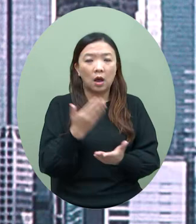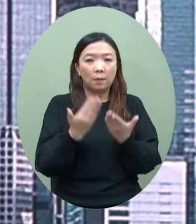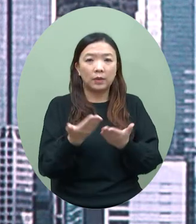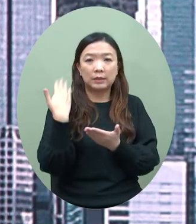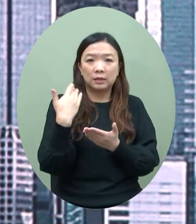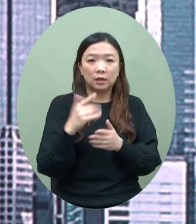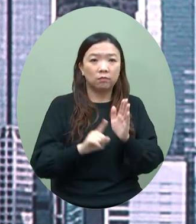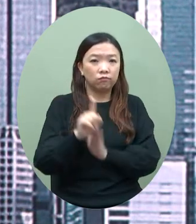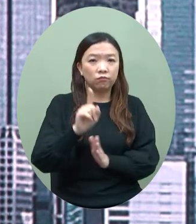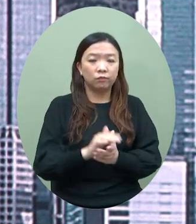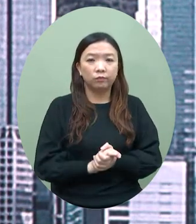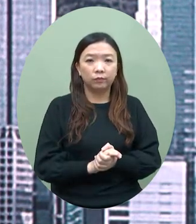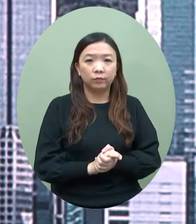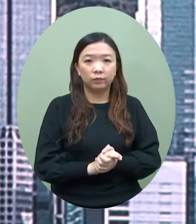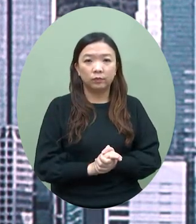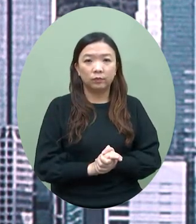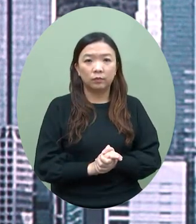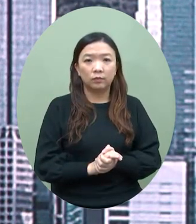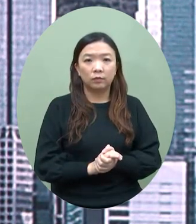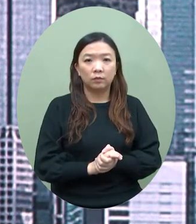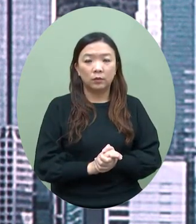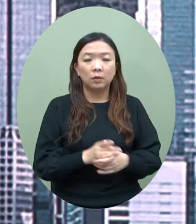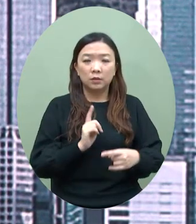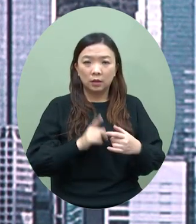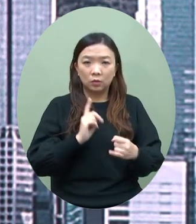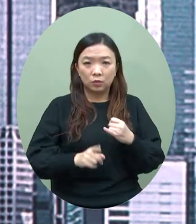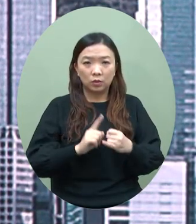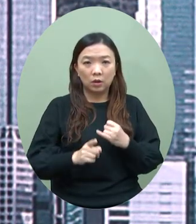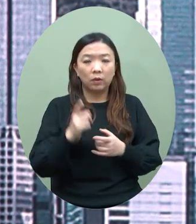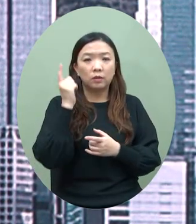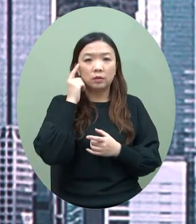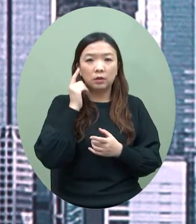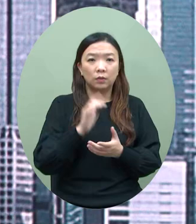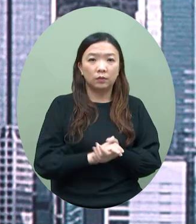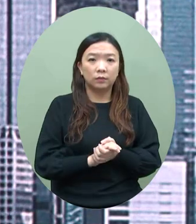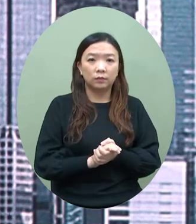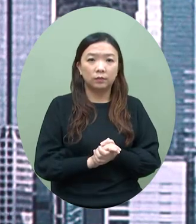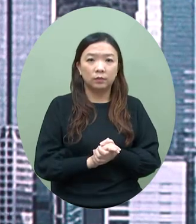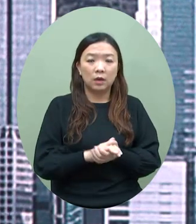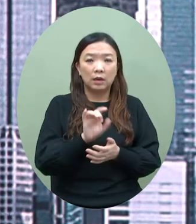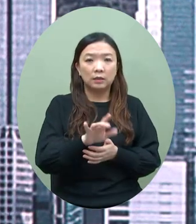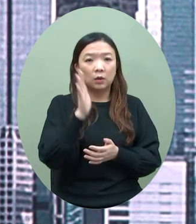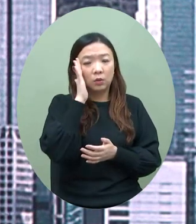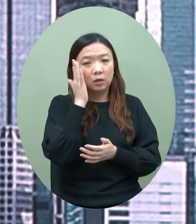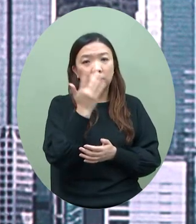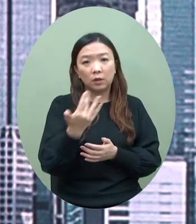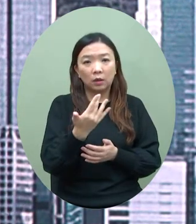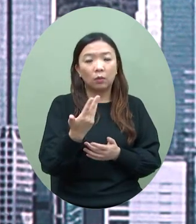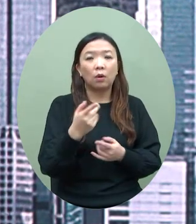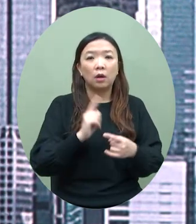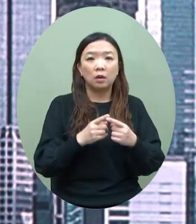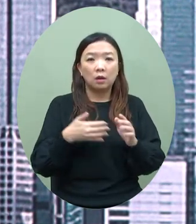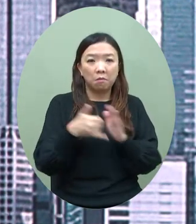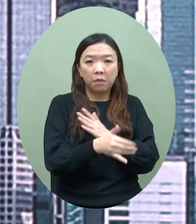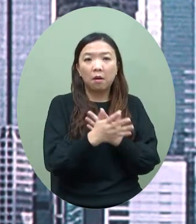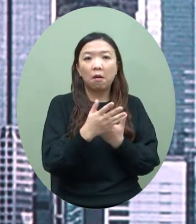咗嘅嚇。咁所以咧就係到最後先至知道究竟有幾多酒店咧嗰個入住率係不足